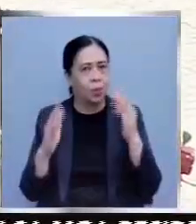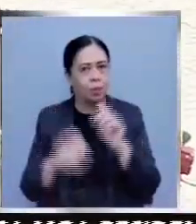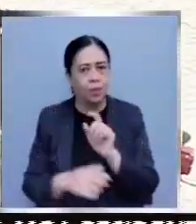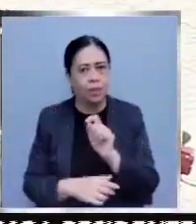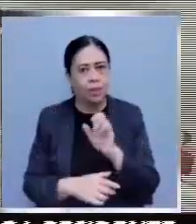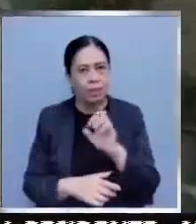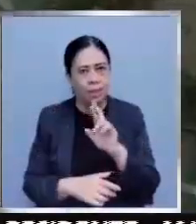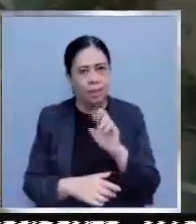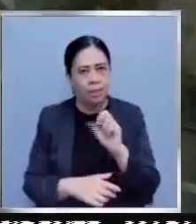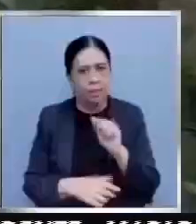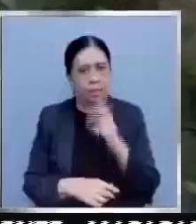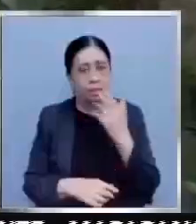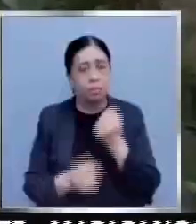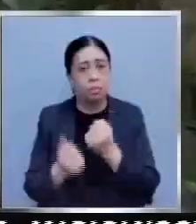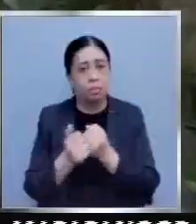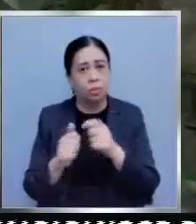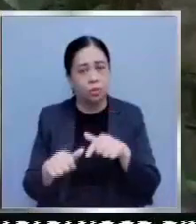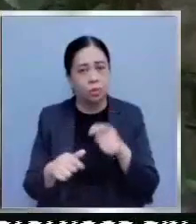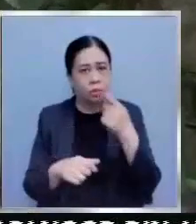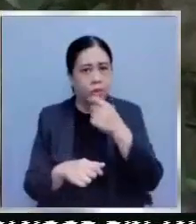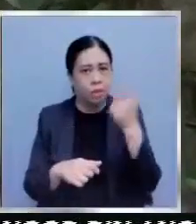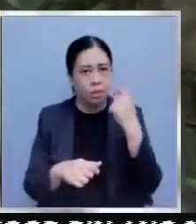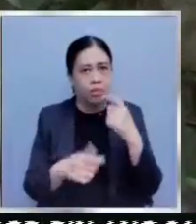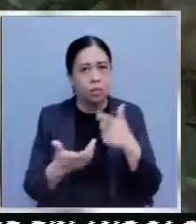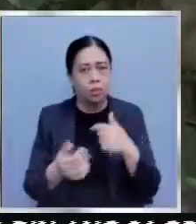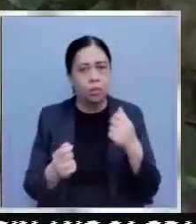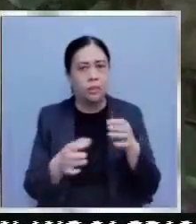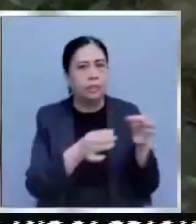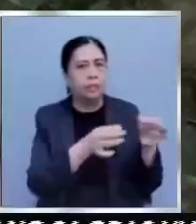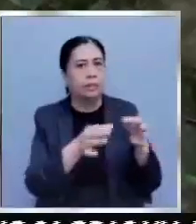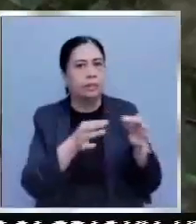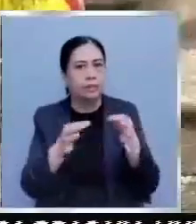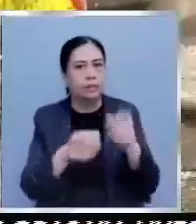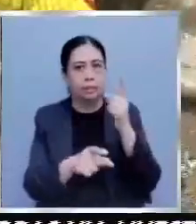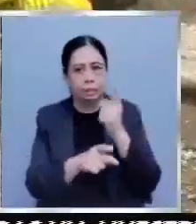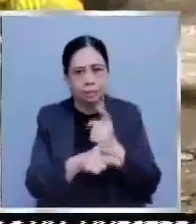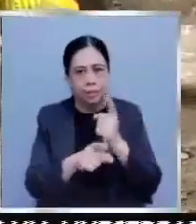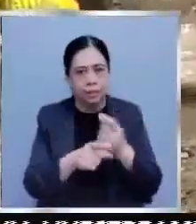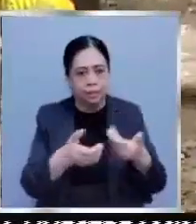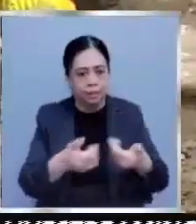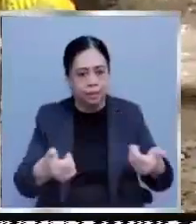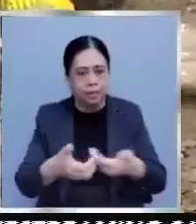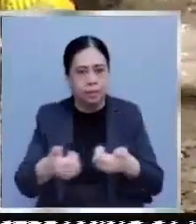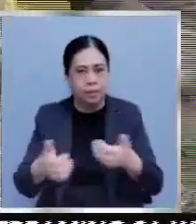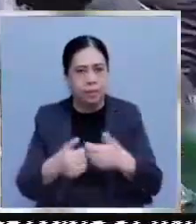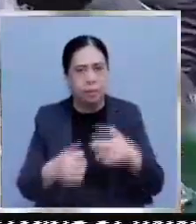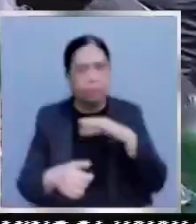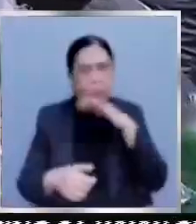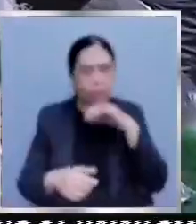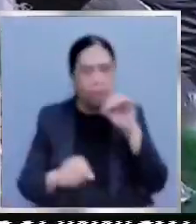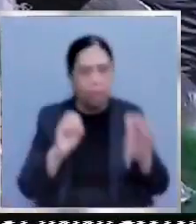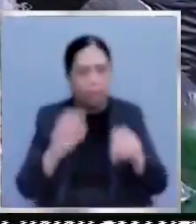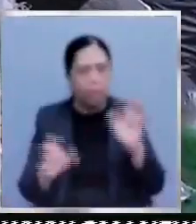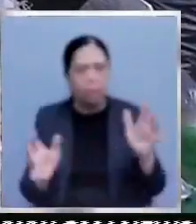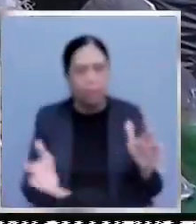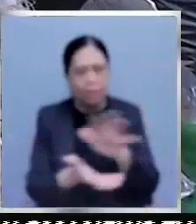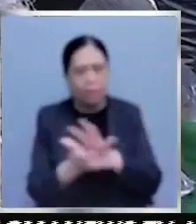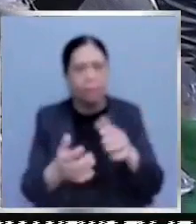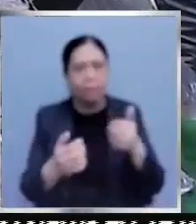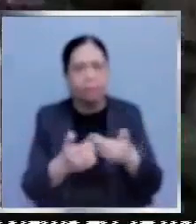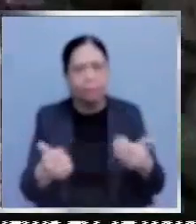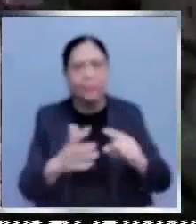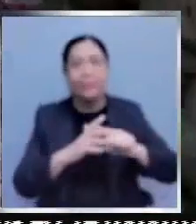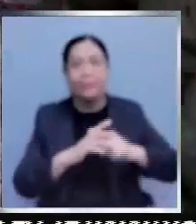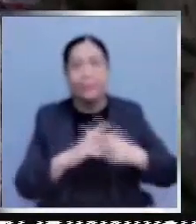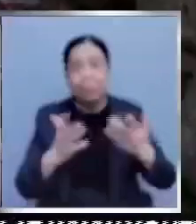magiging katuwang nila ang mga graduate sa pagpapaliwanag na dapat ang segregation o paghihiwalay ng basura nagsisimula sa bahay pa